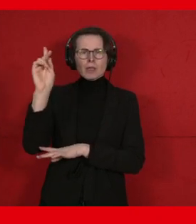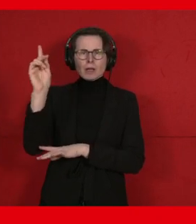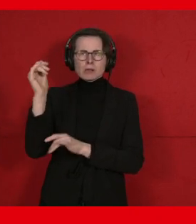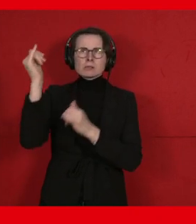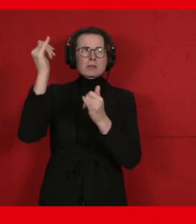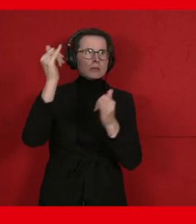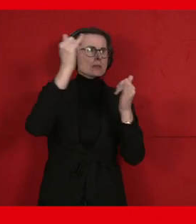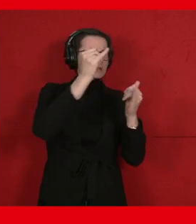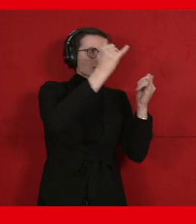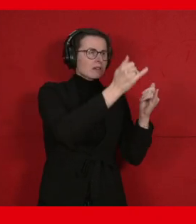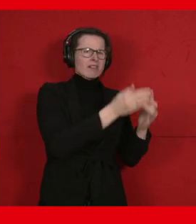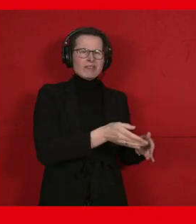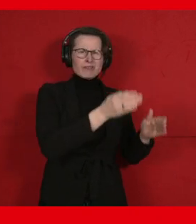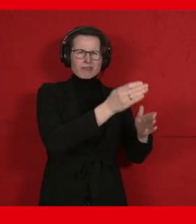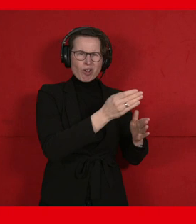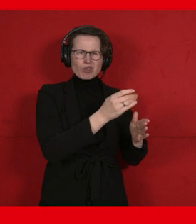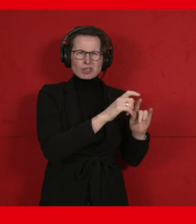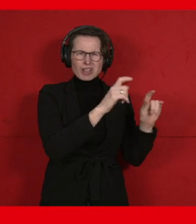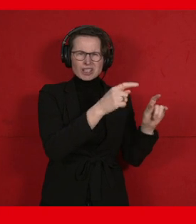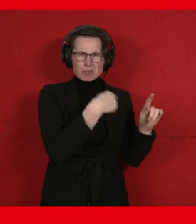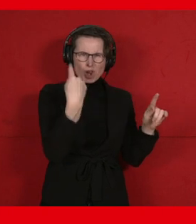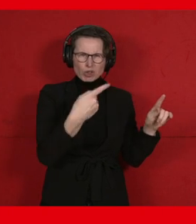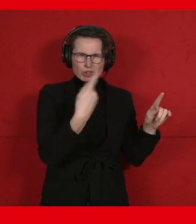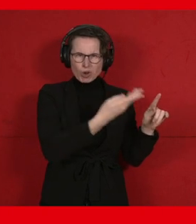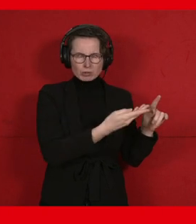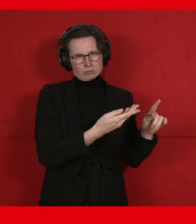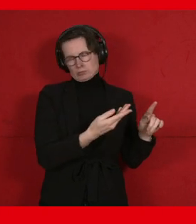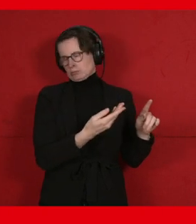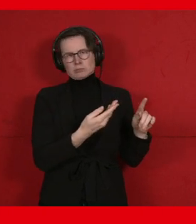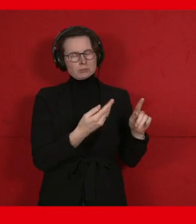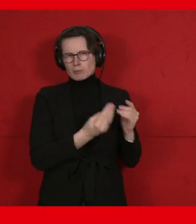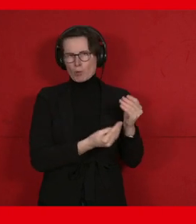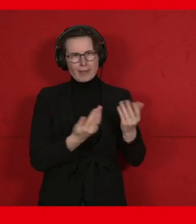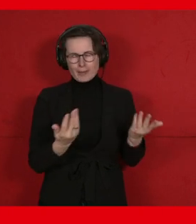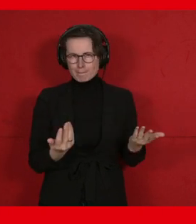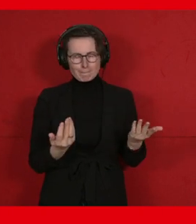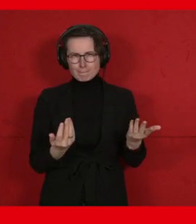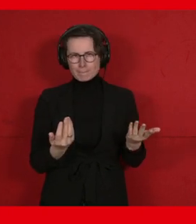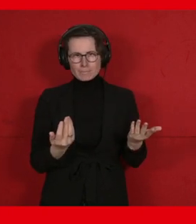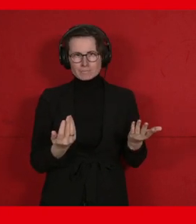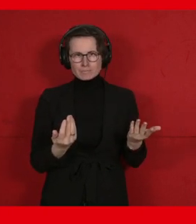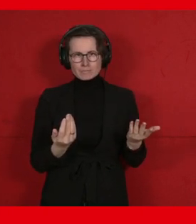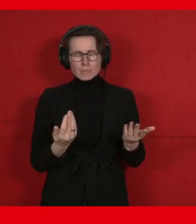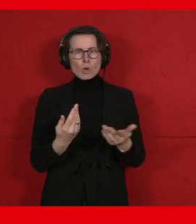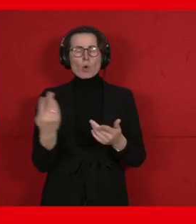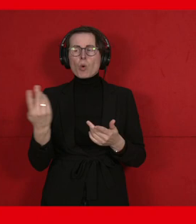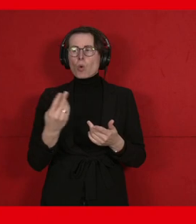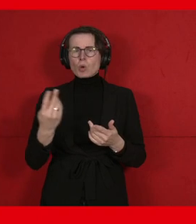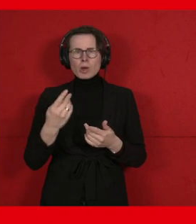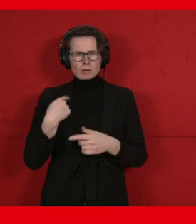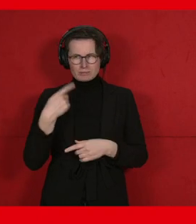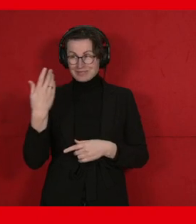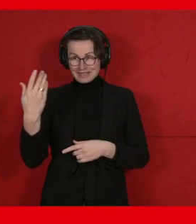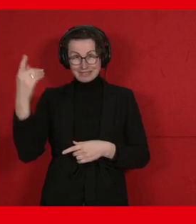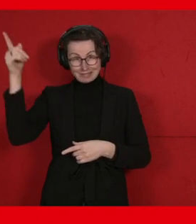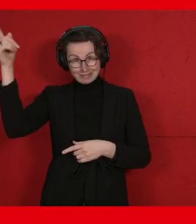Fondsunternehmen in London irgendwo in der Hotline landet, dann haben wir da ein Problem. Und wenn ich dann noch sehe, dass die Gewinne aus